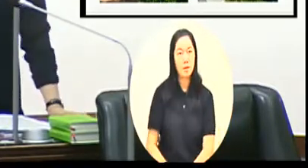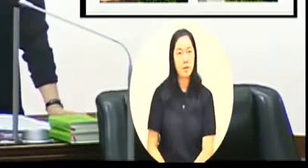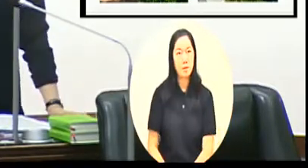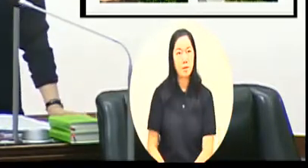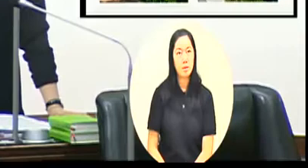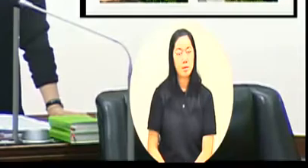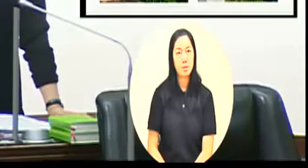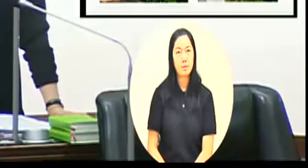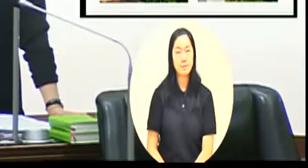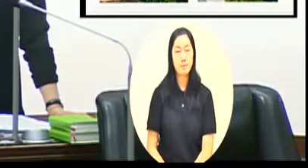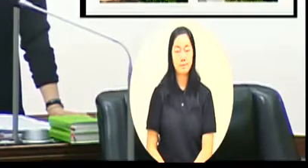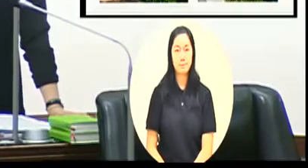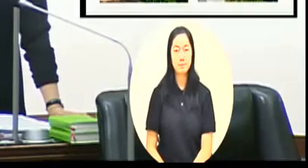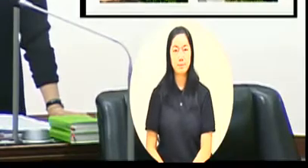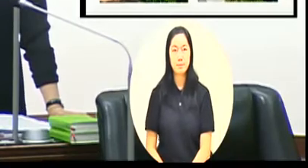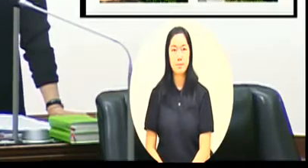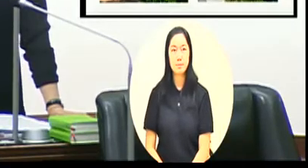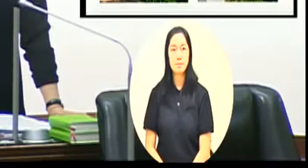真的是